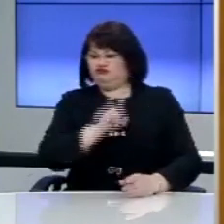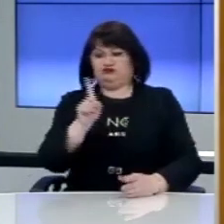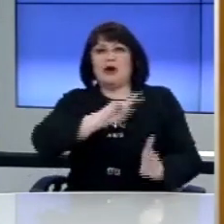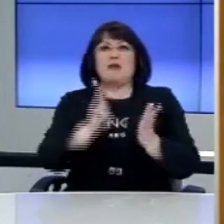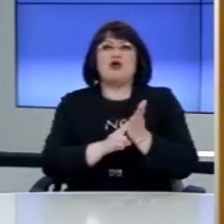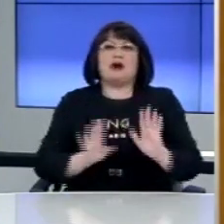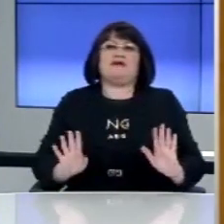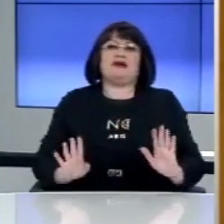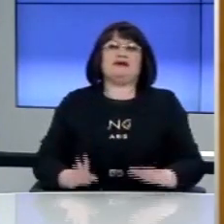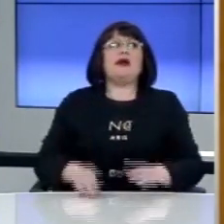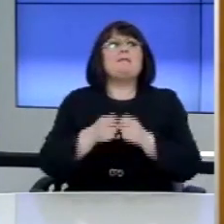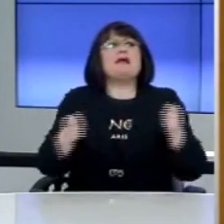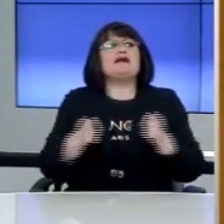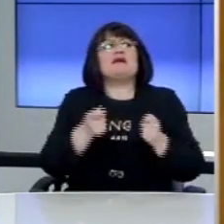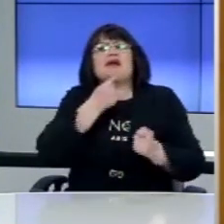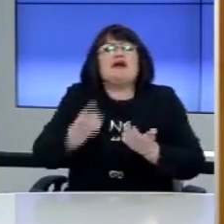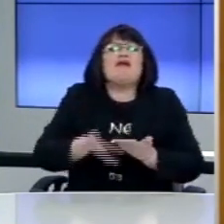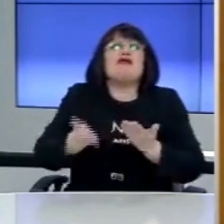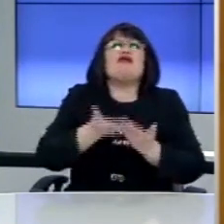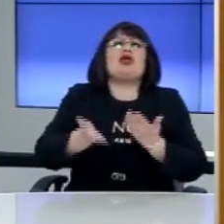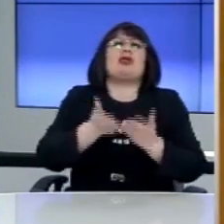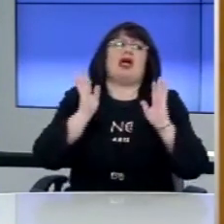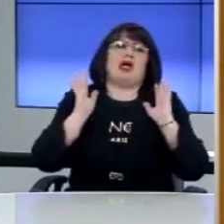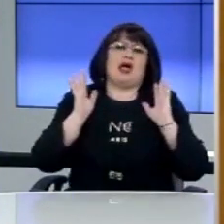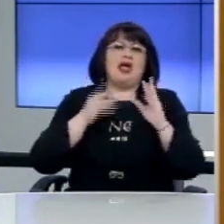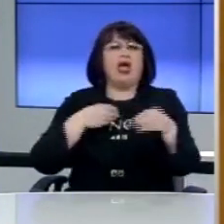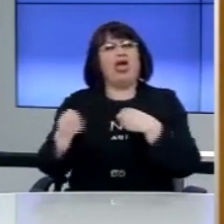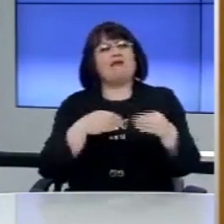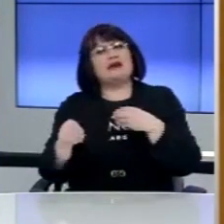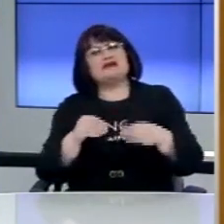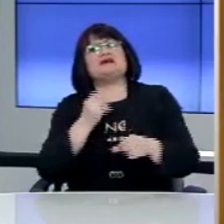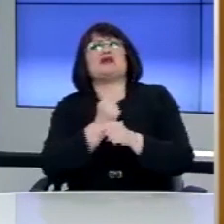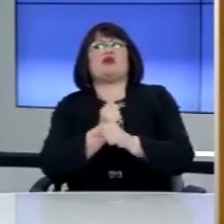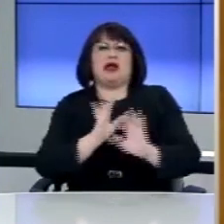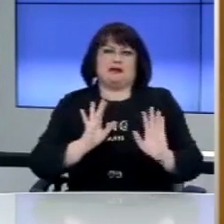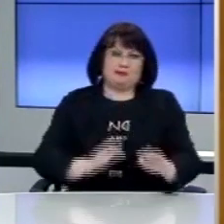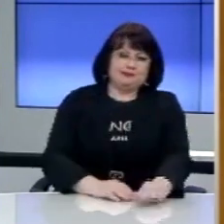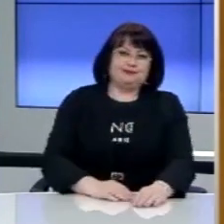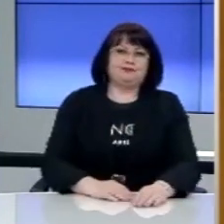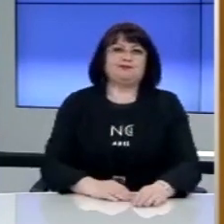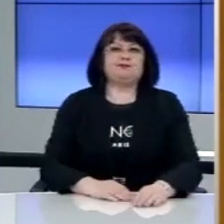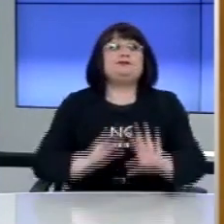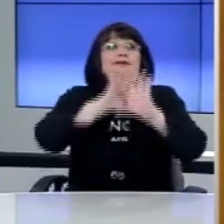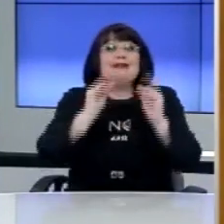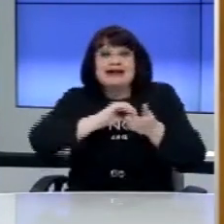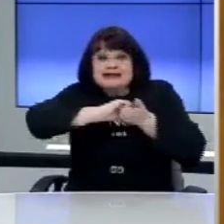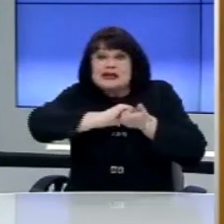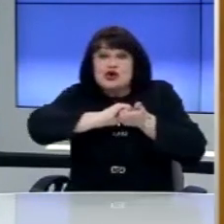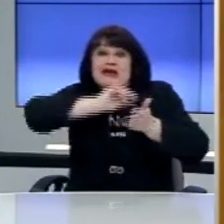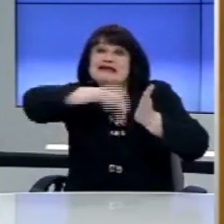που διευκολύνουν παραπέρα την περιβόητη ευελιξία. Στις συλλογικές